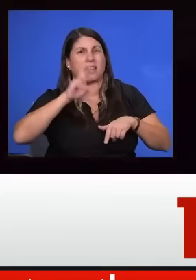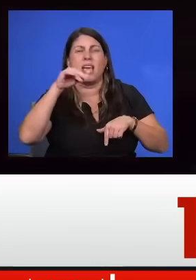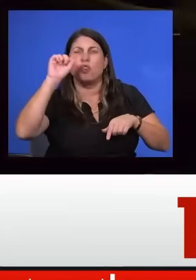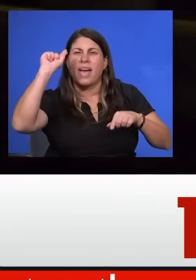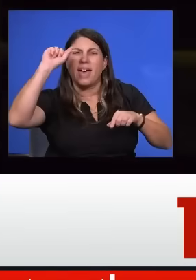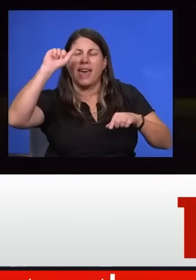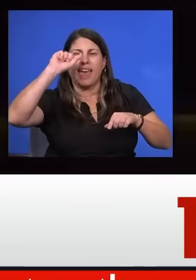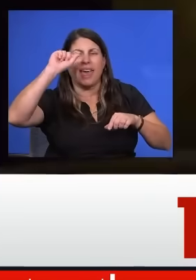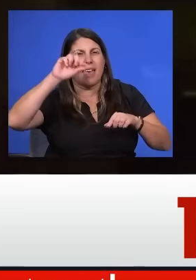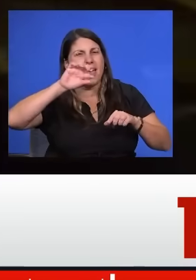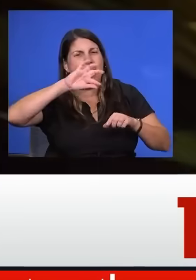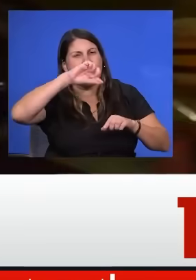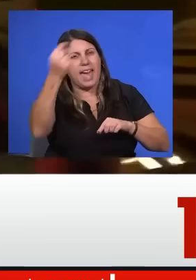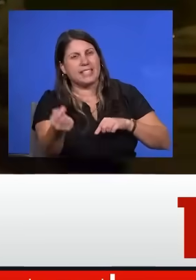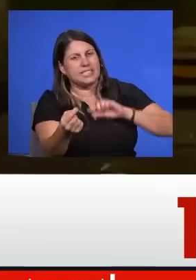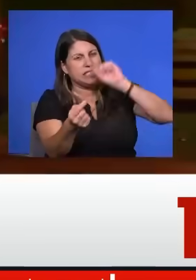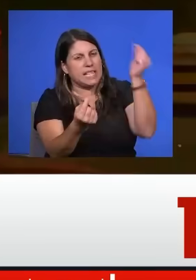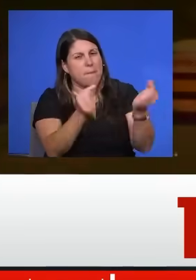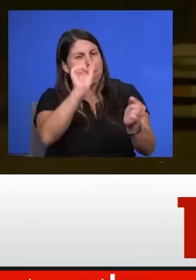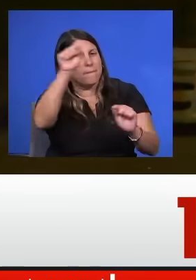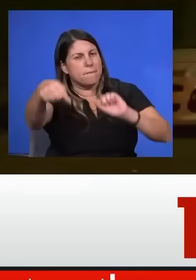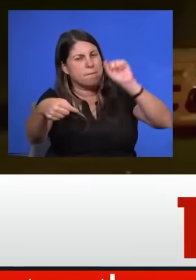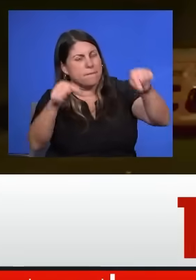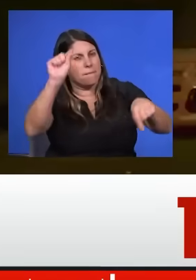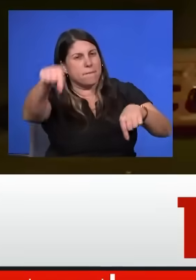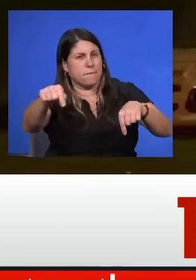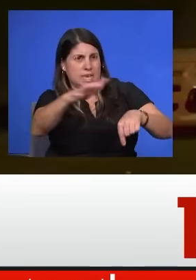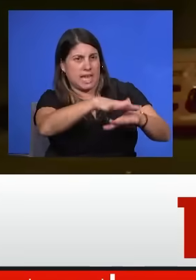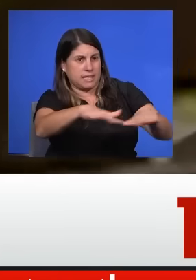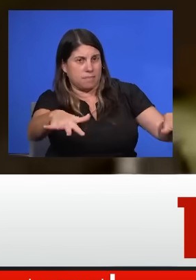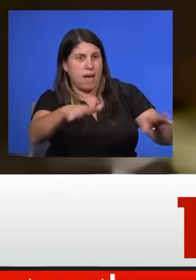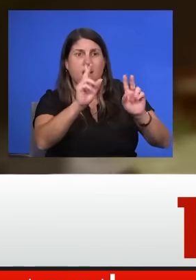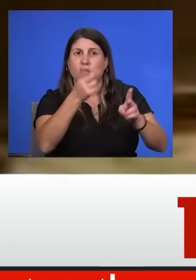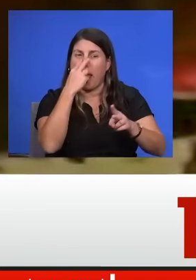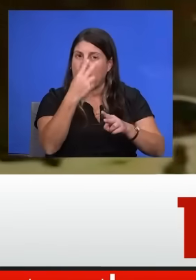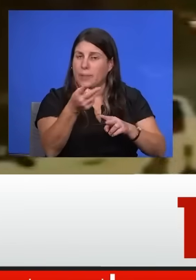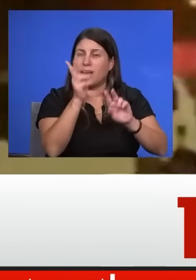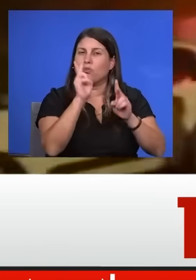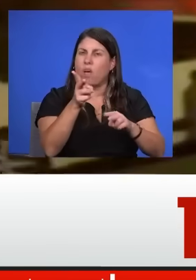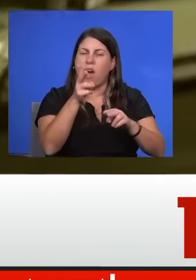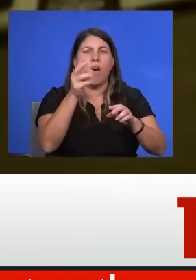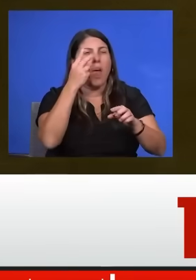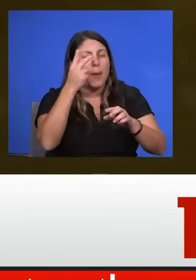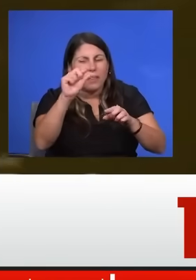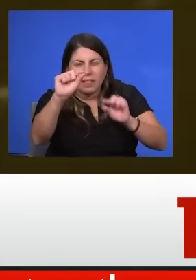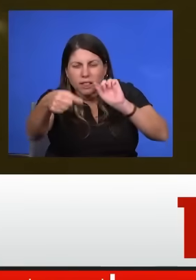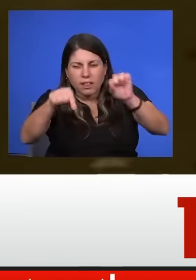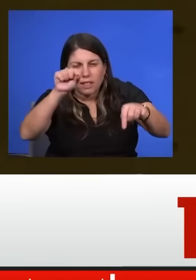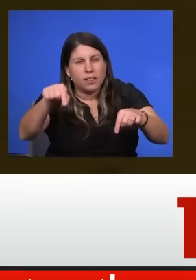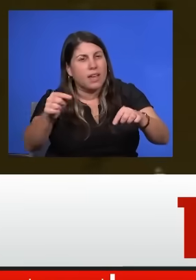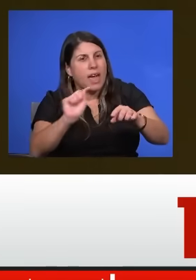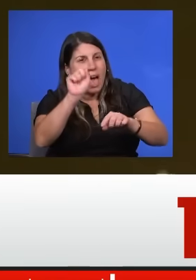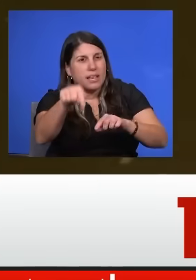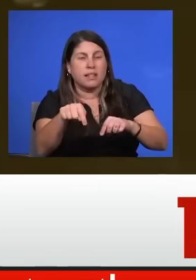הרצפה. הנה אתם יכולים לראות, אנחנו רואים פה חלקים מרקטה. כן, תיזהר בבקשה גם